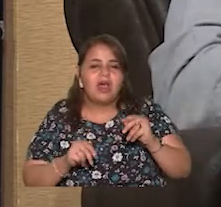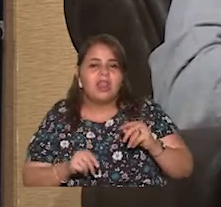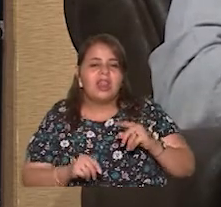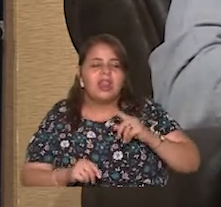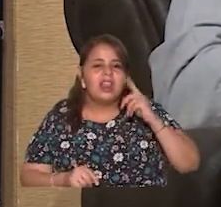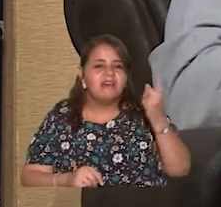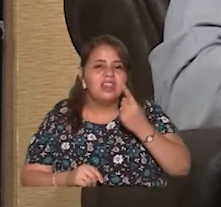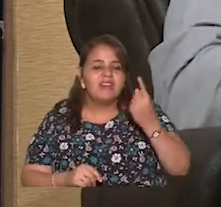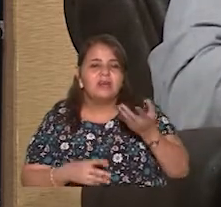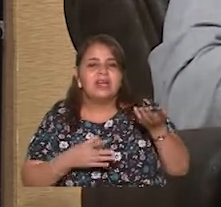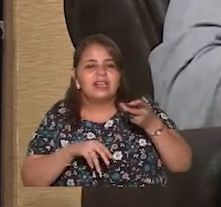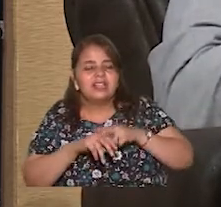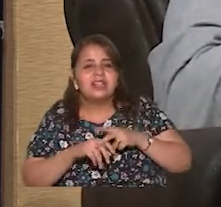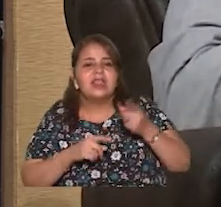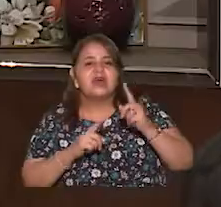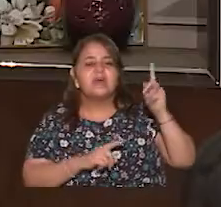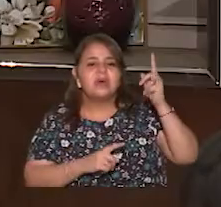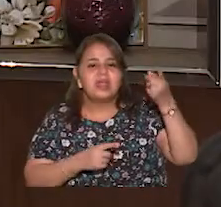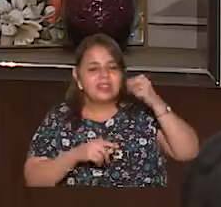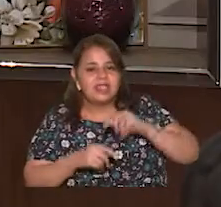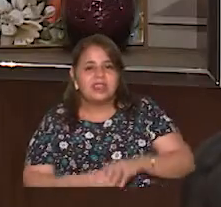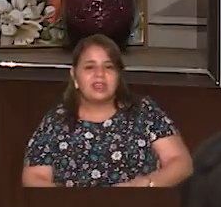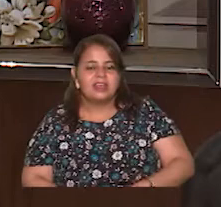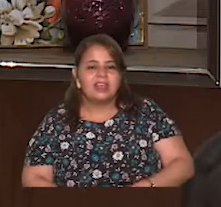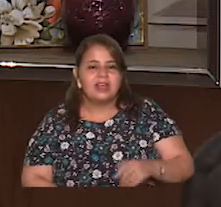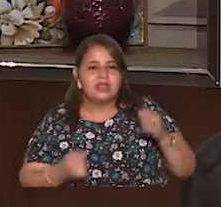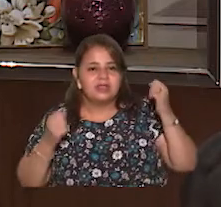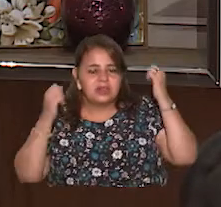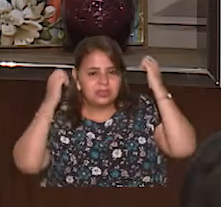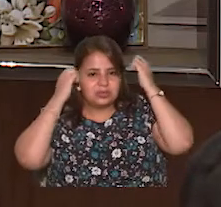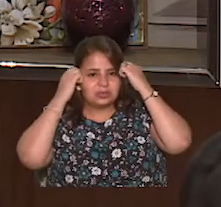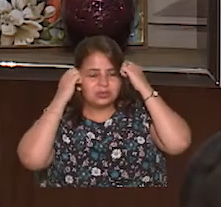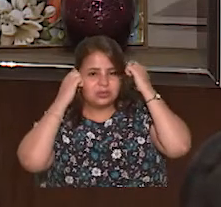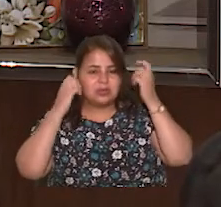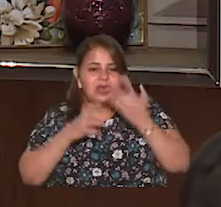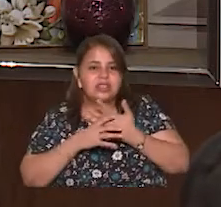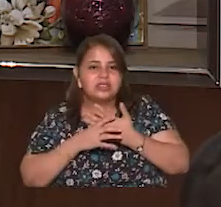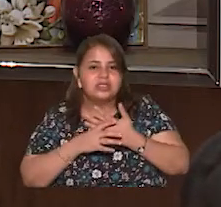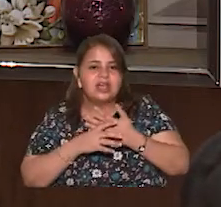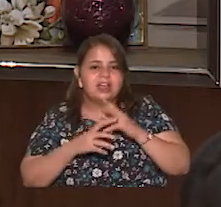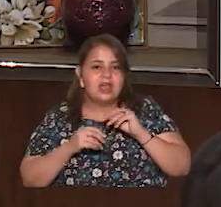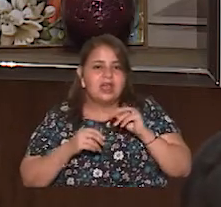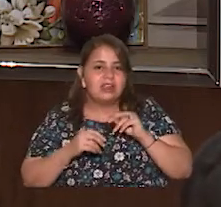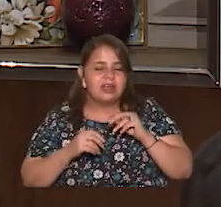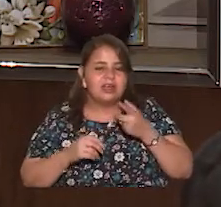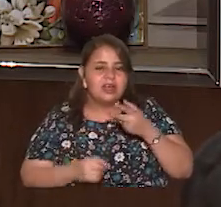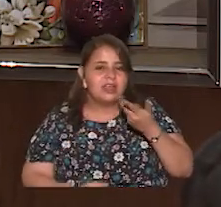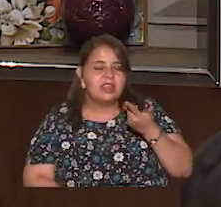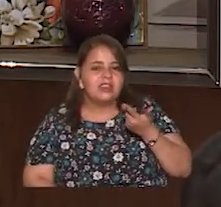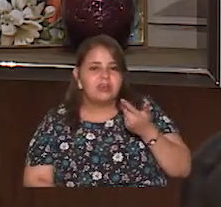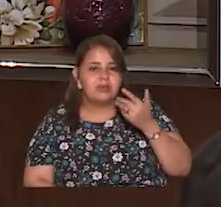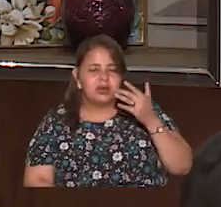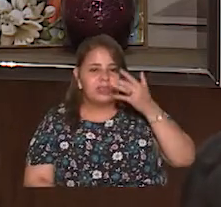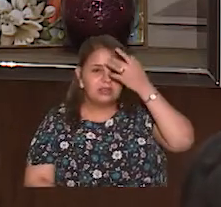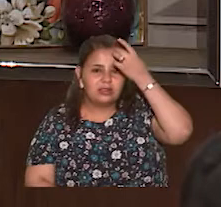ورجع. حياتك بتقول توب مش علشان خايف من ان انت تتفضح. طيب بركات ان الانسان